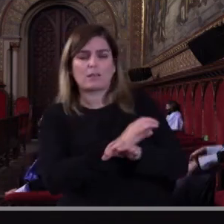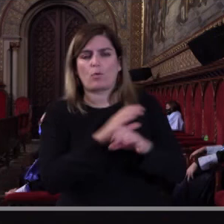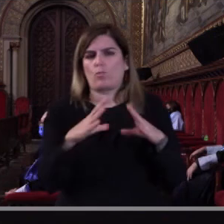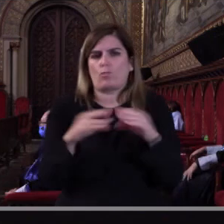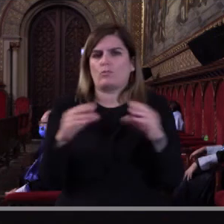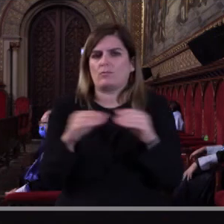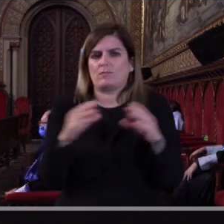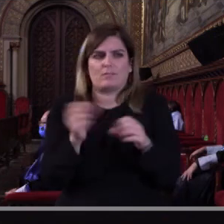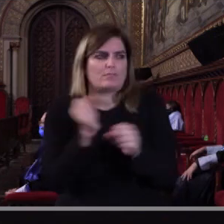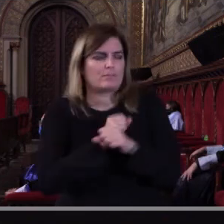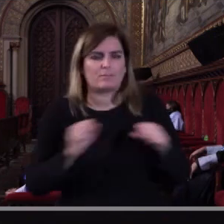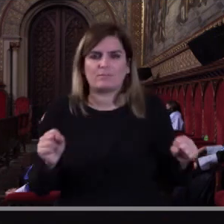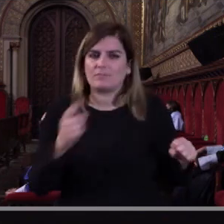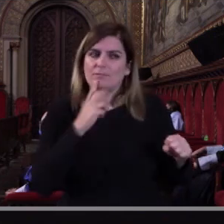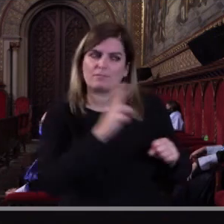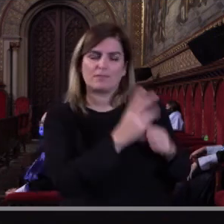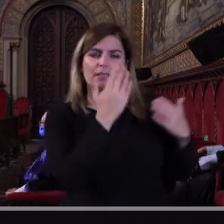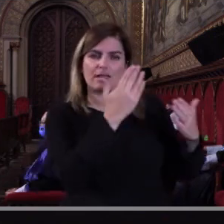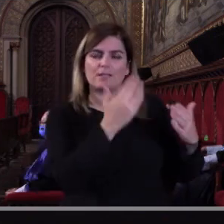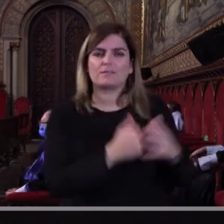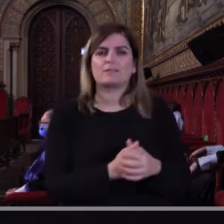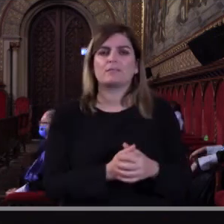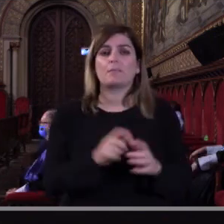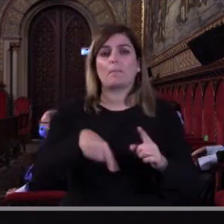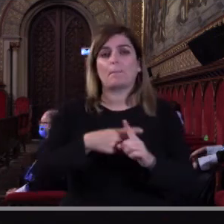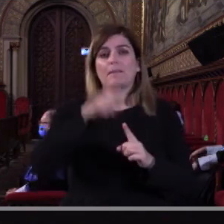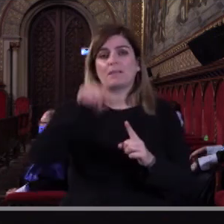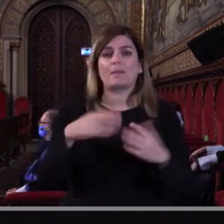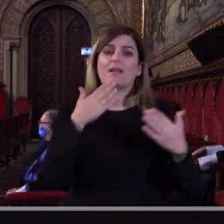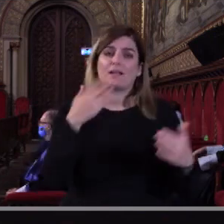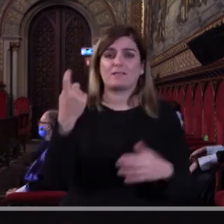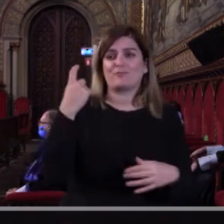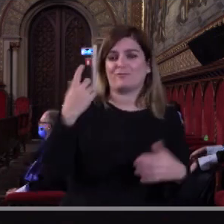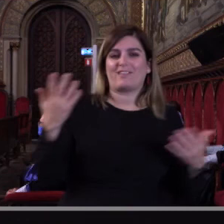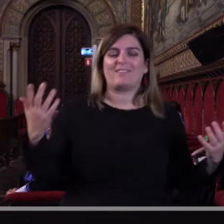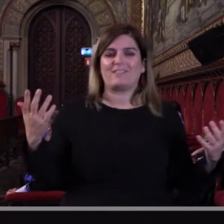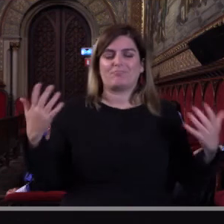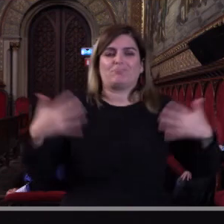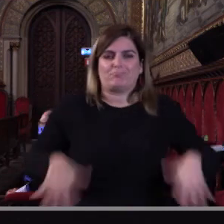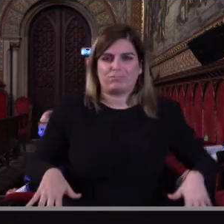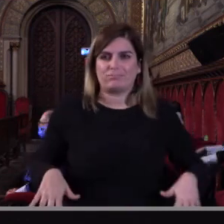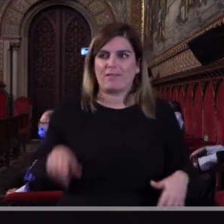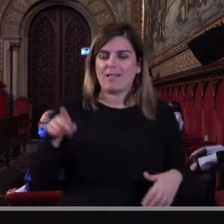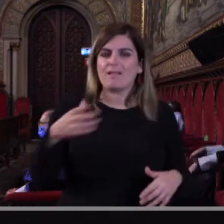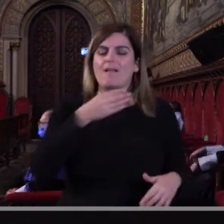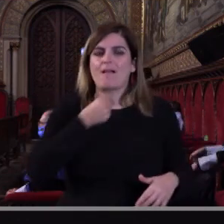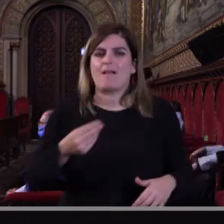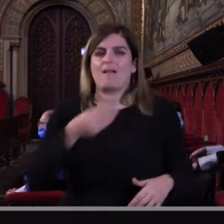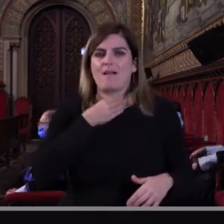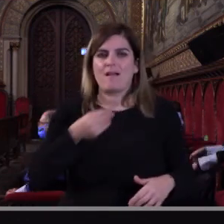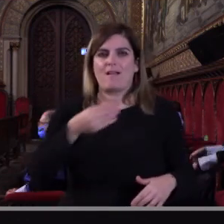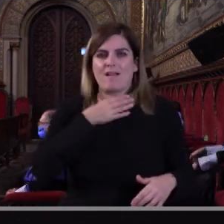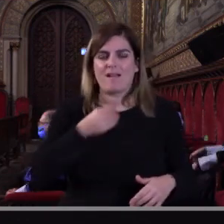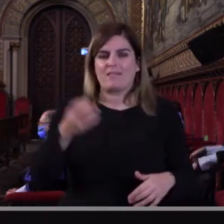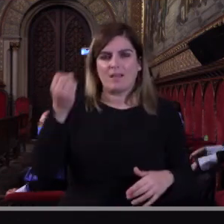que puguem. I els nostres estudiants també estan a l'alçada de les circumstàncies. Les seves ganes d'aprendre i de créixer